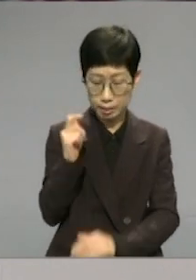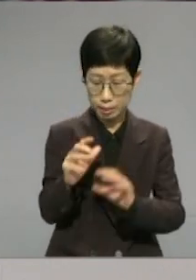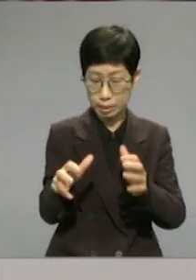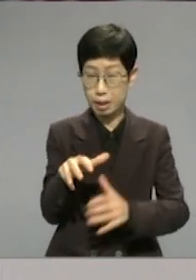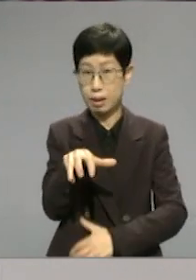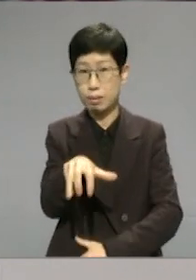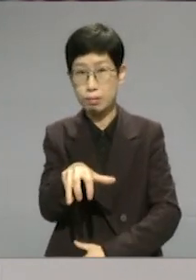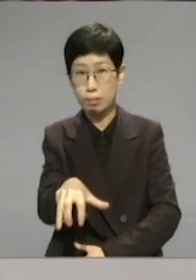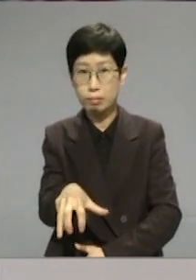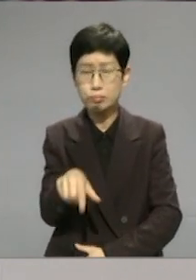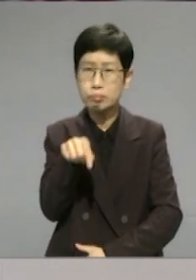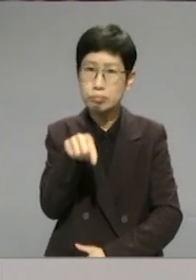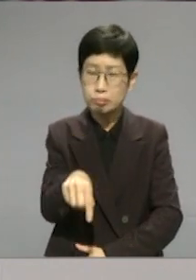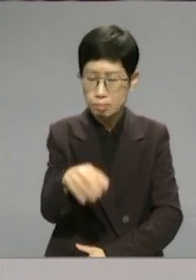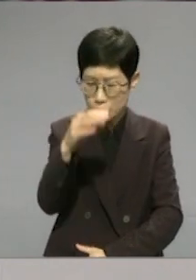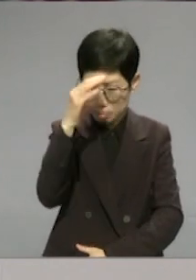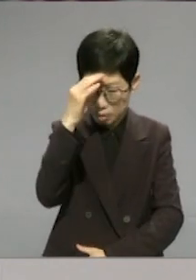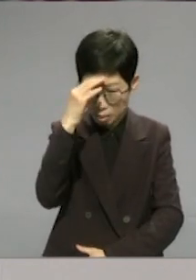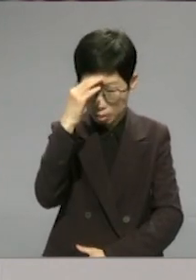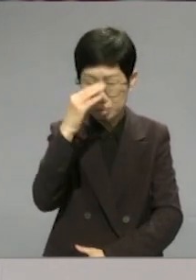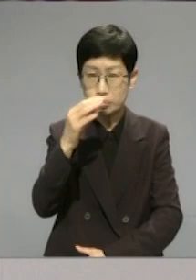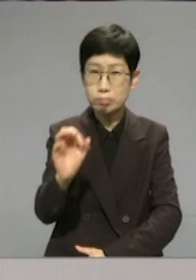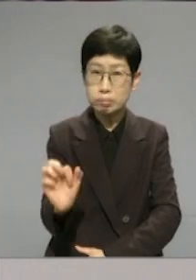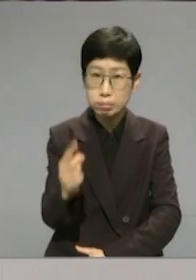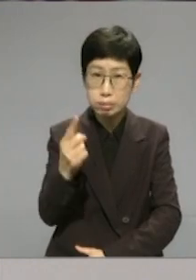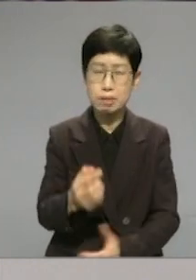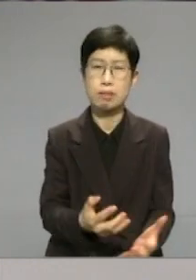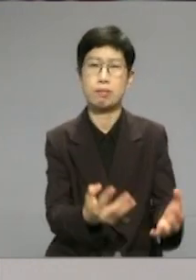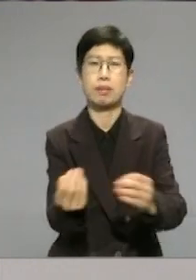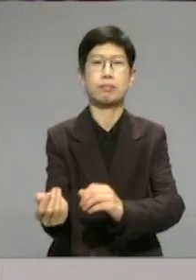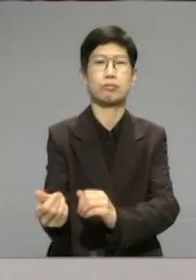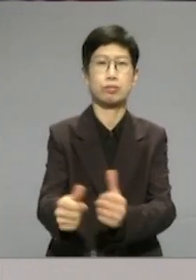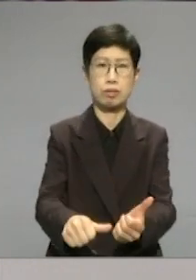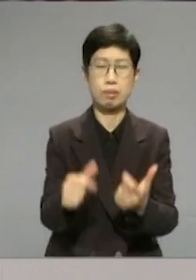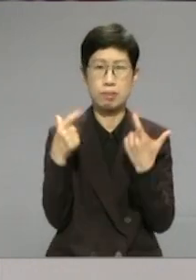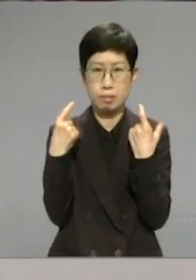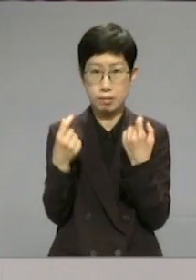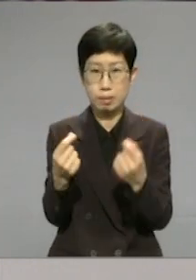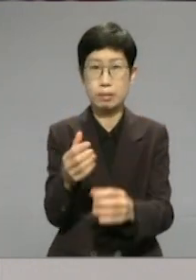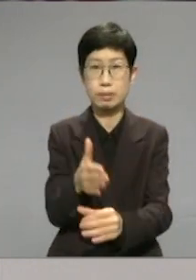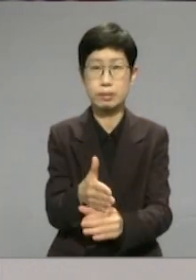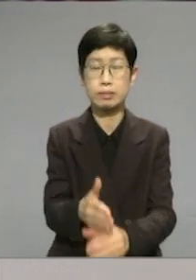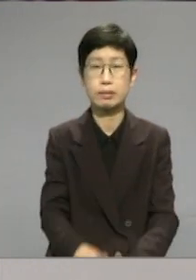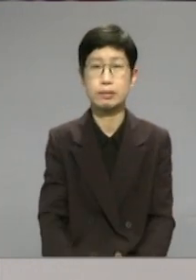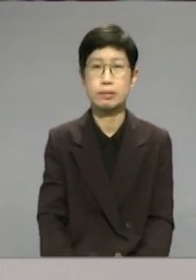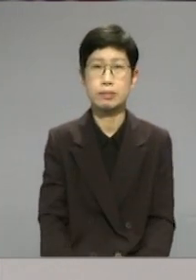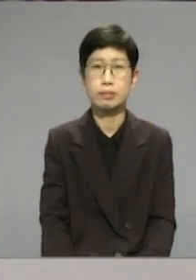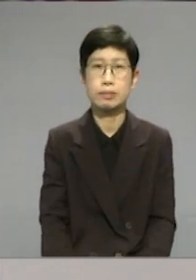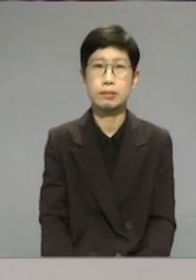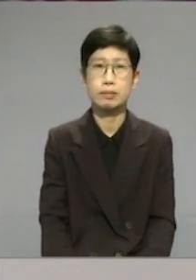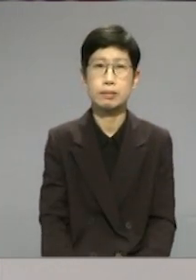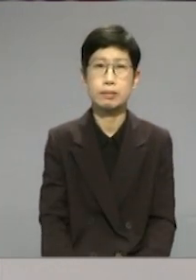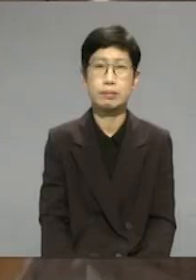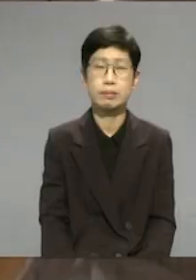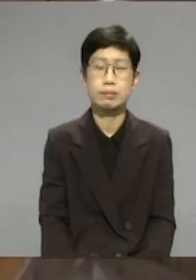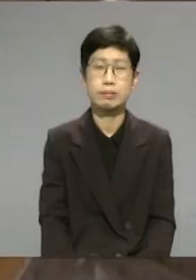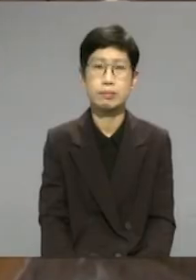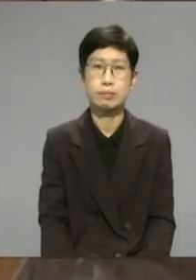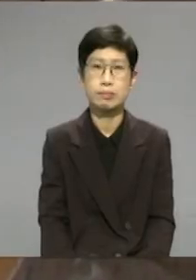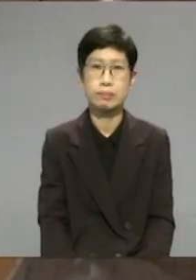케냐에서는 말라리아가 여전히 많은 생명을 앗아가고 있습니다. 윤서영 월드리포터입니다.